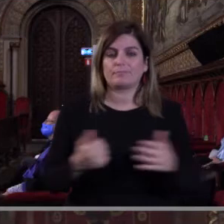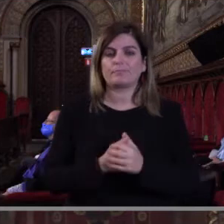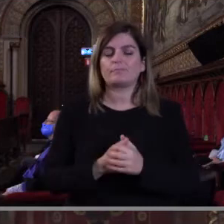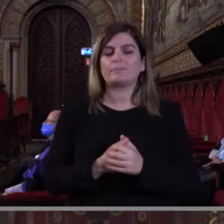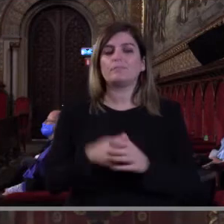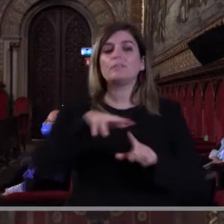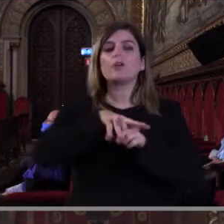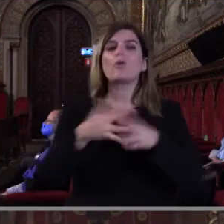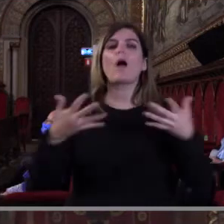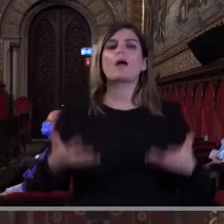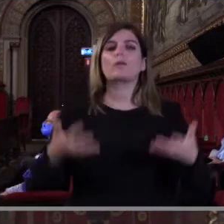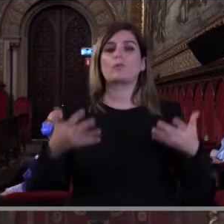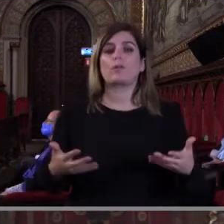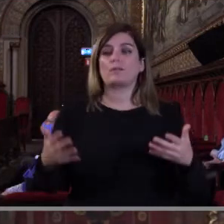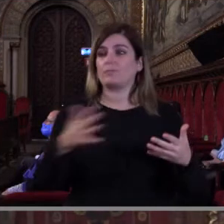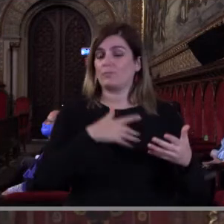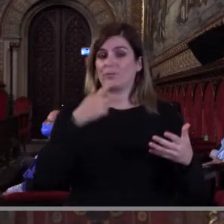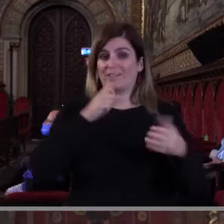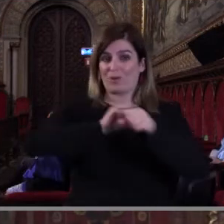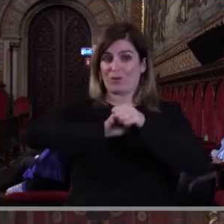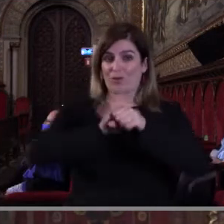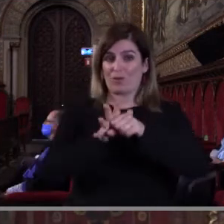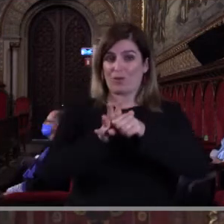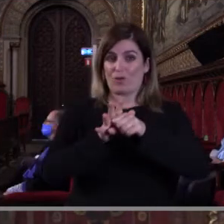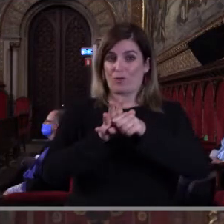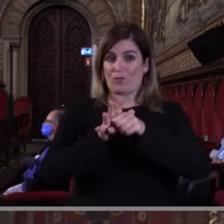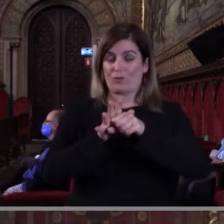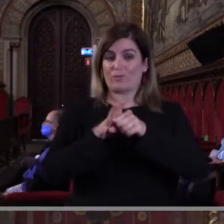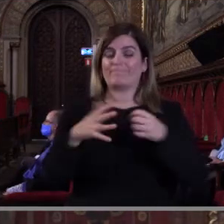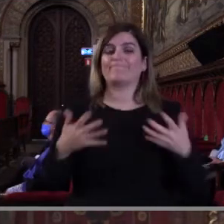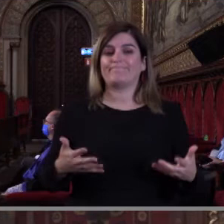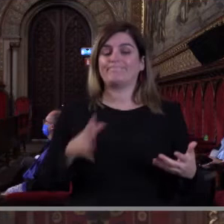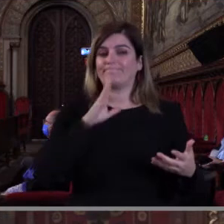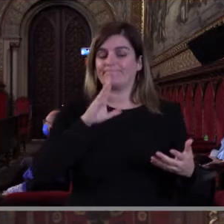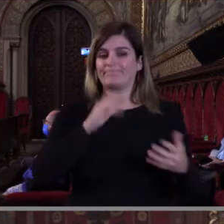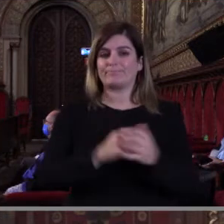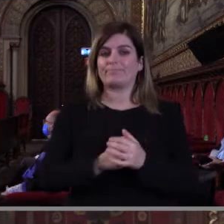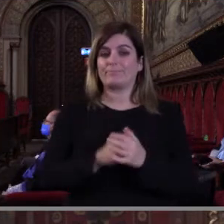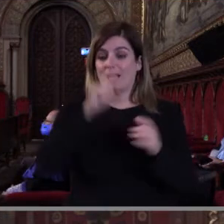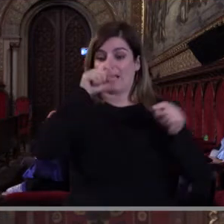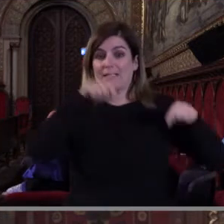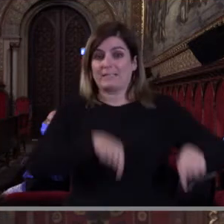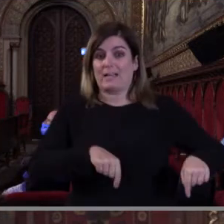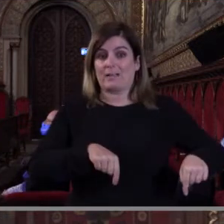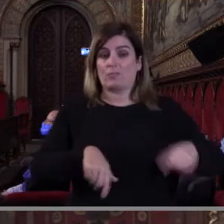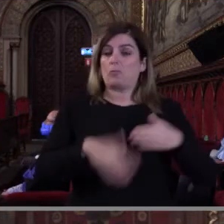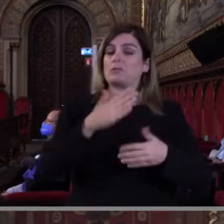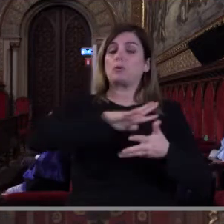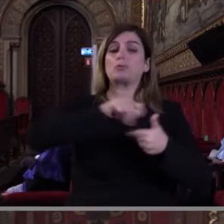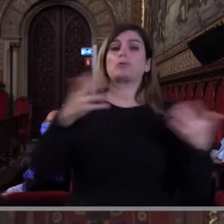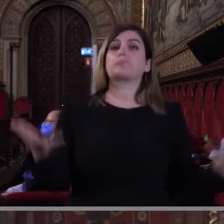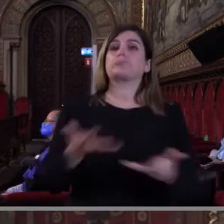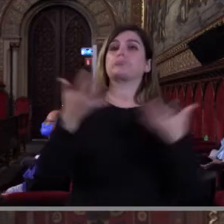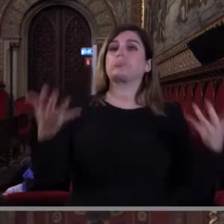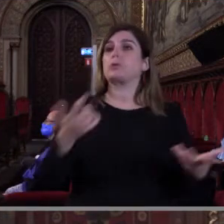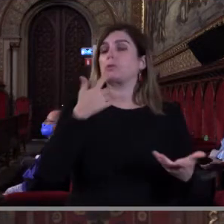L'escenari actual, és a dir, la pandèmia de la Covid-19. Aquest any va començar amb una notícia poc rellevant, que feia referència